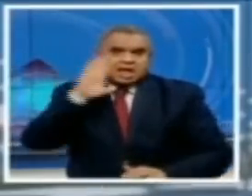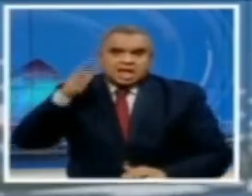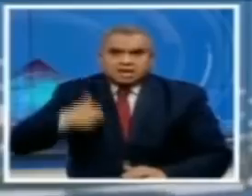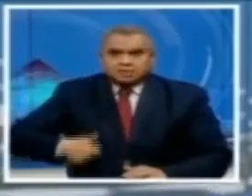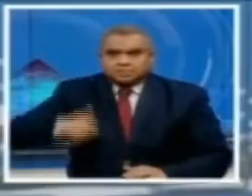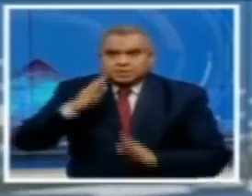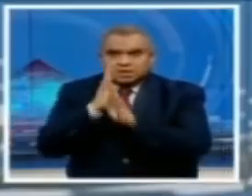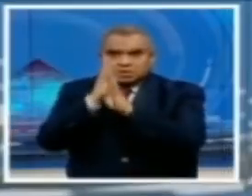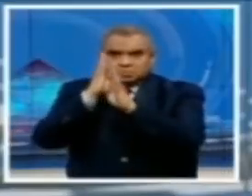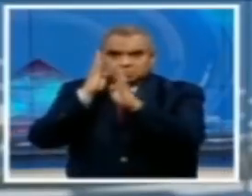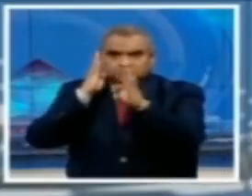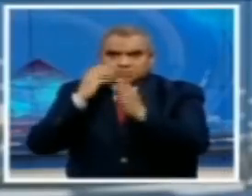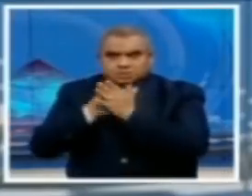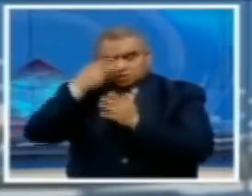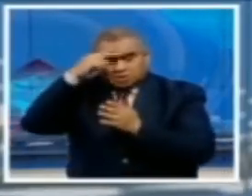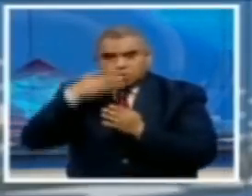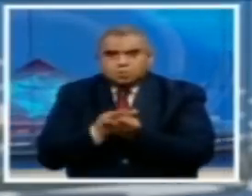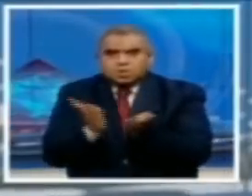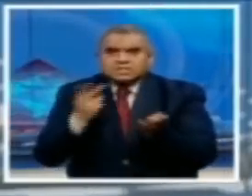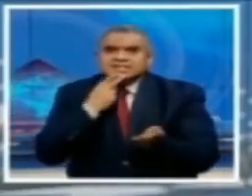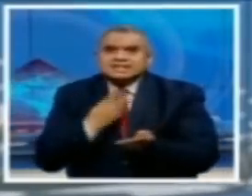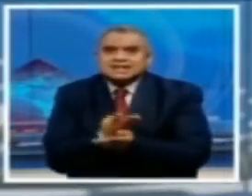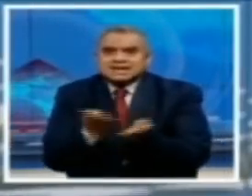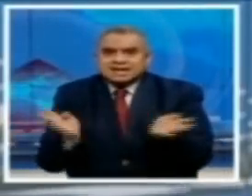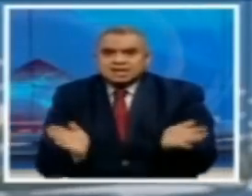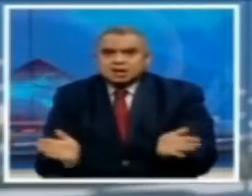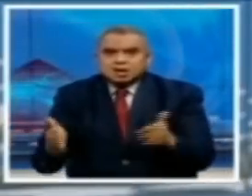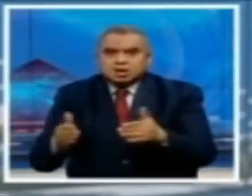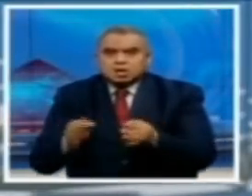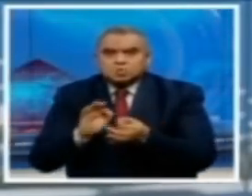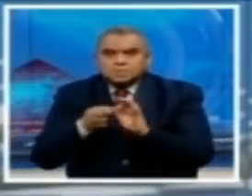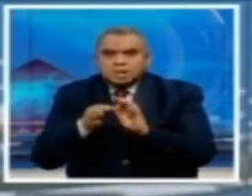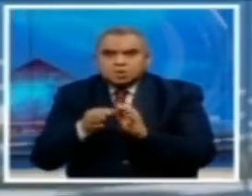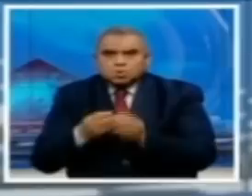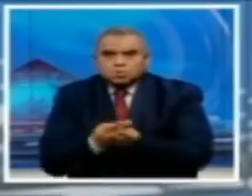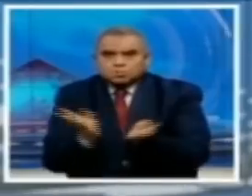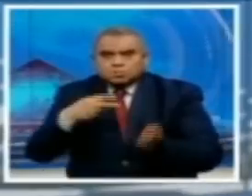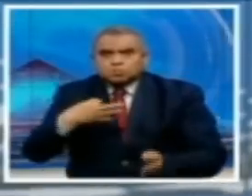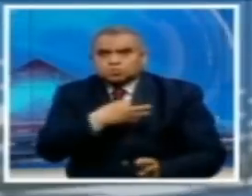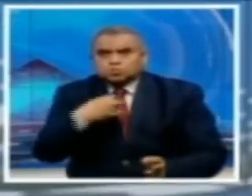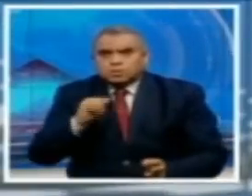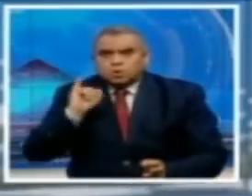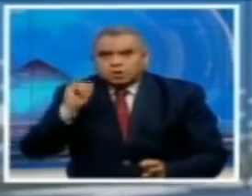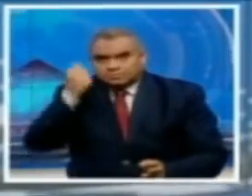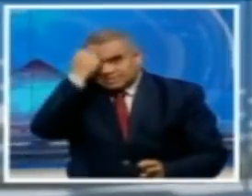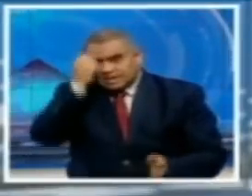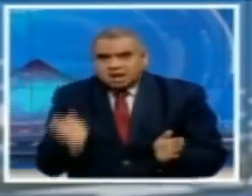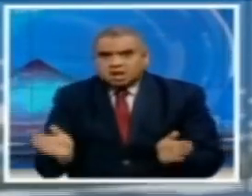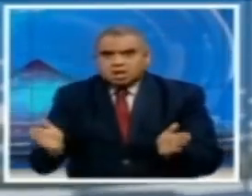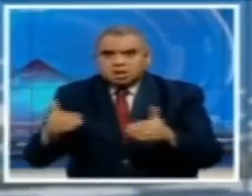نجاح قوافل وصل الخير ضمن حملة المليون كرتونة في توزيع 350 ألف